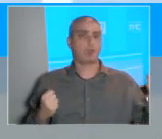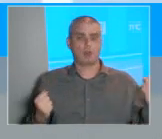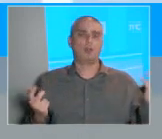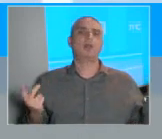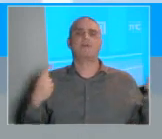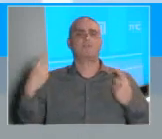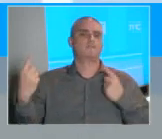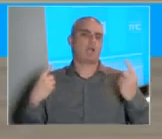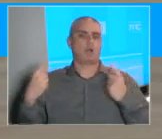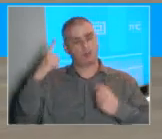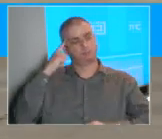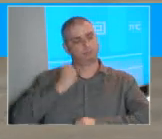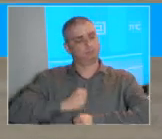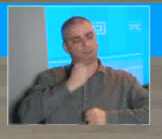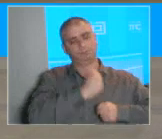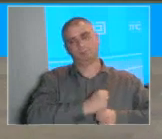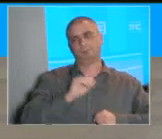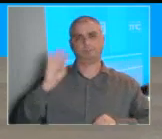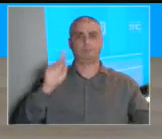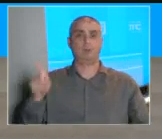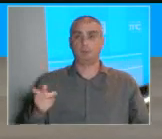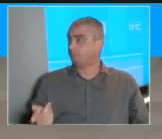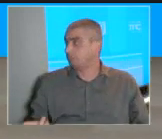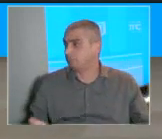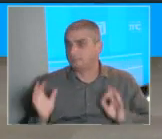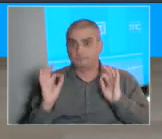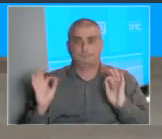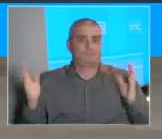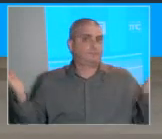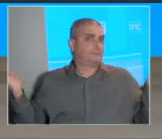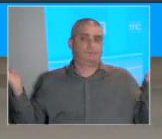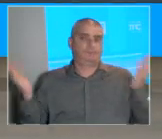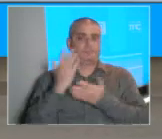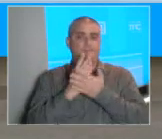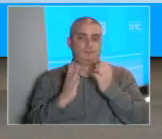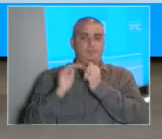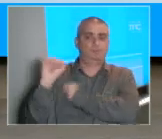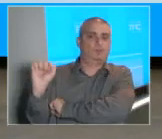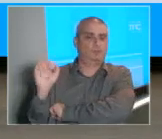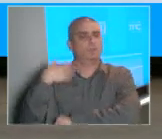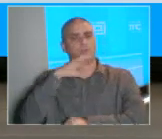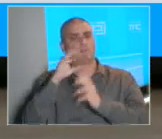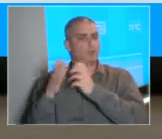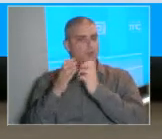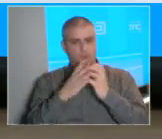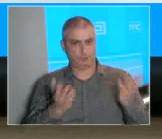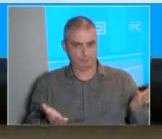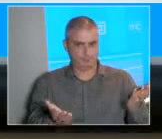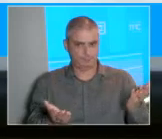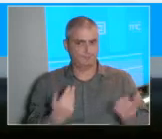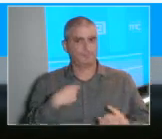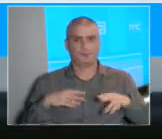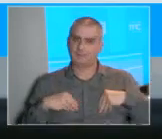שמאל, וכל אחד איתן בדעתו על בנימין נתניהו. בוודאי, זה בסדר גמור. בוא נדבר על הגושים, אבל אנחנו מסכימים